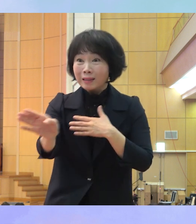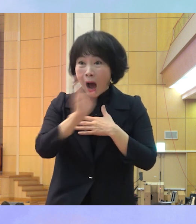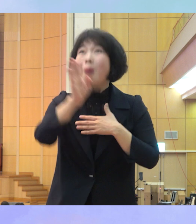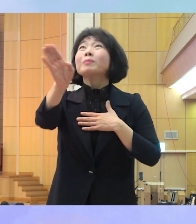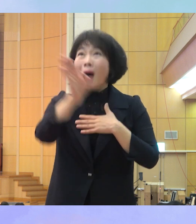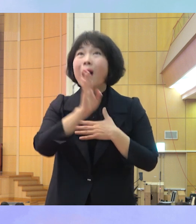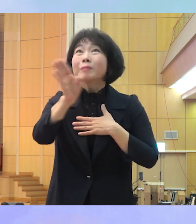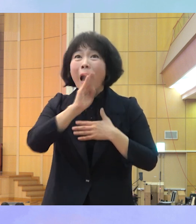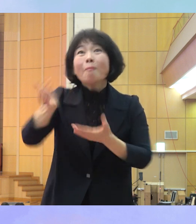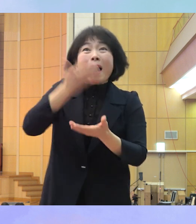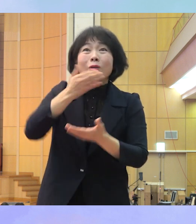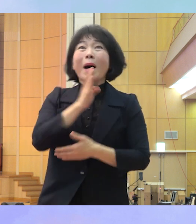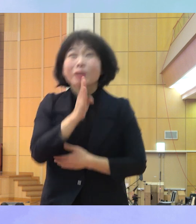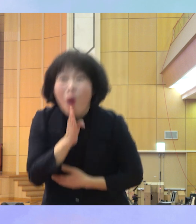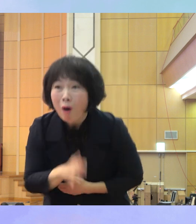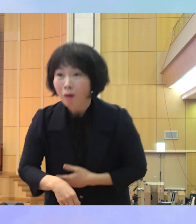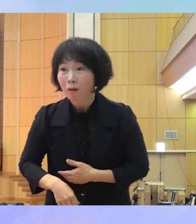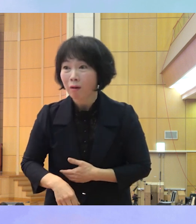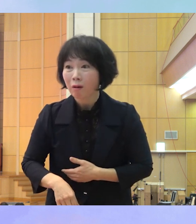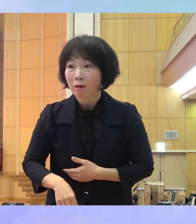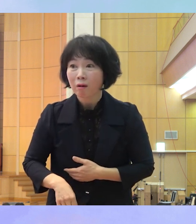피는 참된 음료로다.